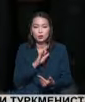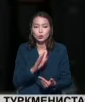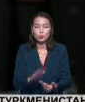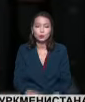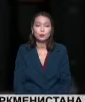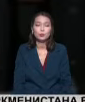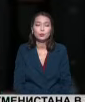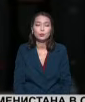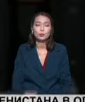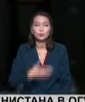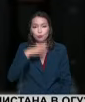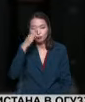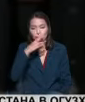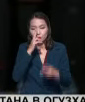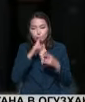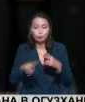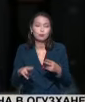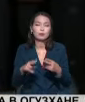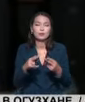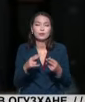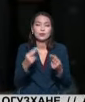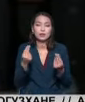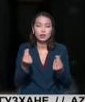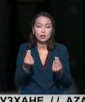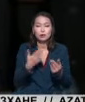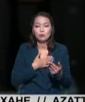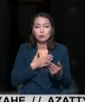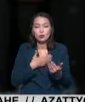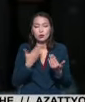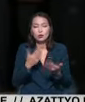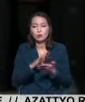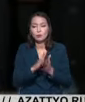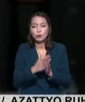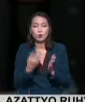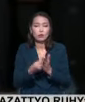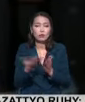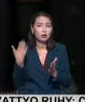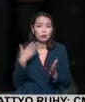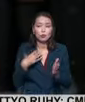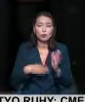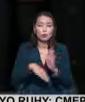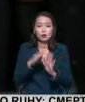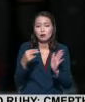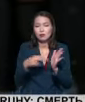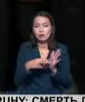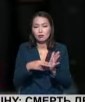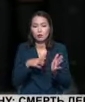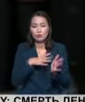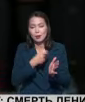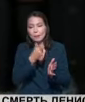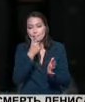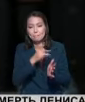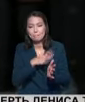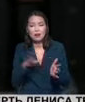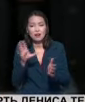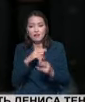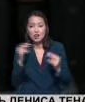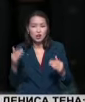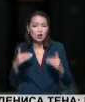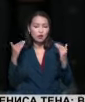Мой отец потерял работу. Финансовое положение моей семьи плохое. Раньше все было лучше, потому что цены были разумными. Теперь все подорожало